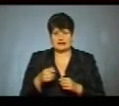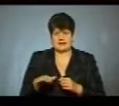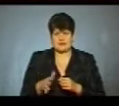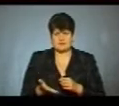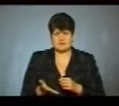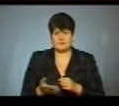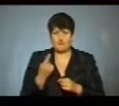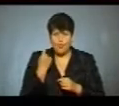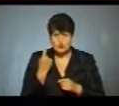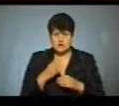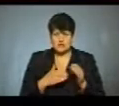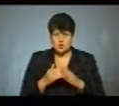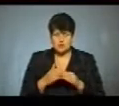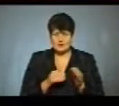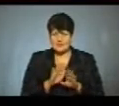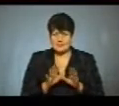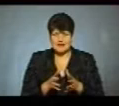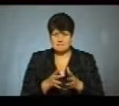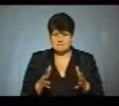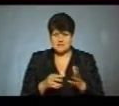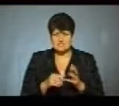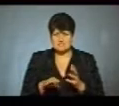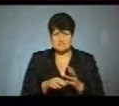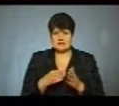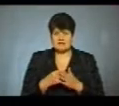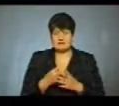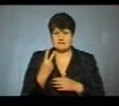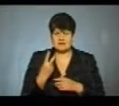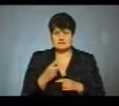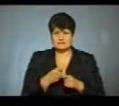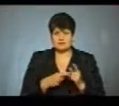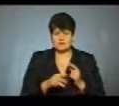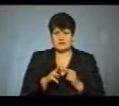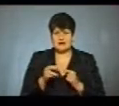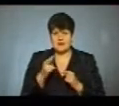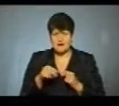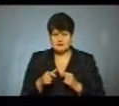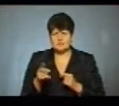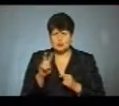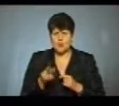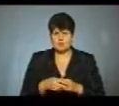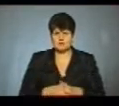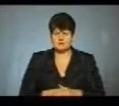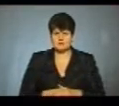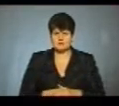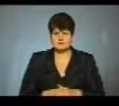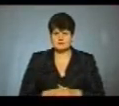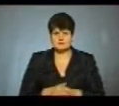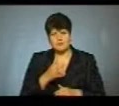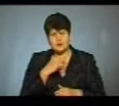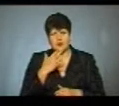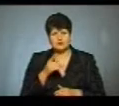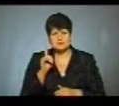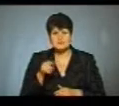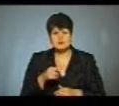руки не більше землі на вартість 2,5 мільярда доларів. Ну, багато ми